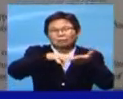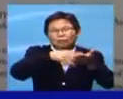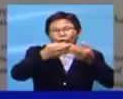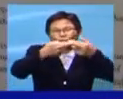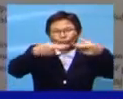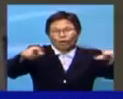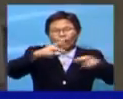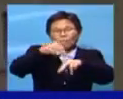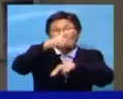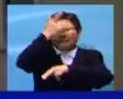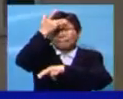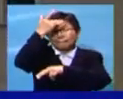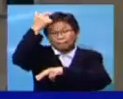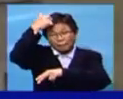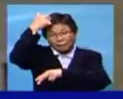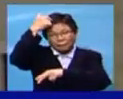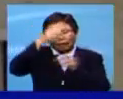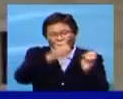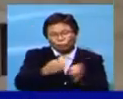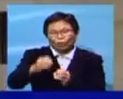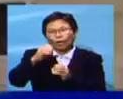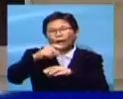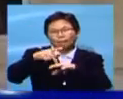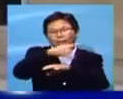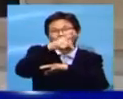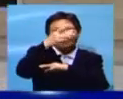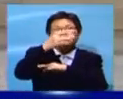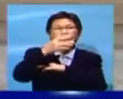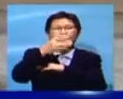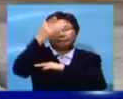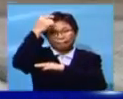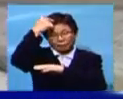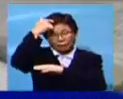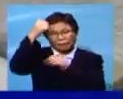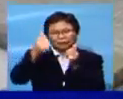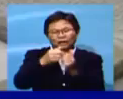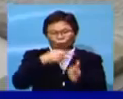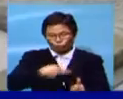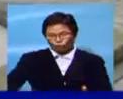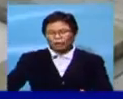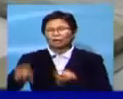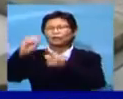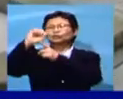Minda sebuah program anjuran Permata pintar dengan Royal Society of